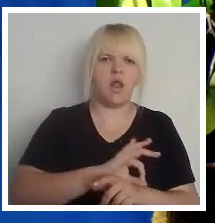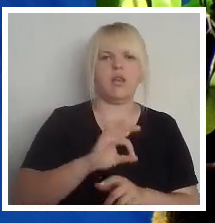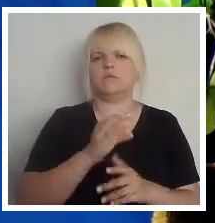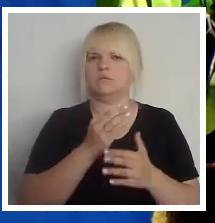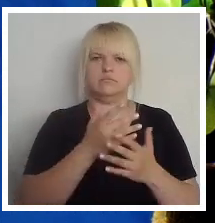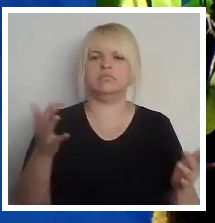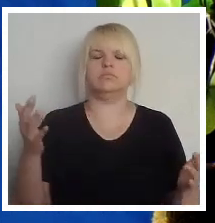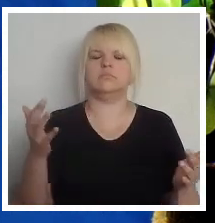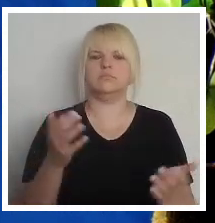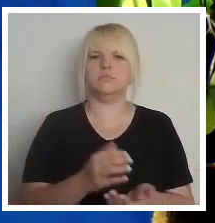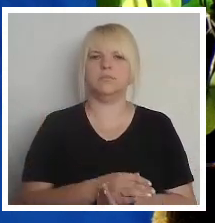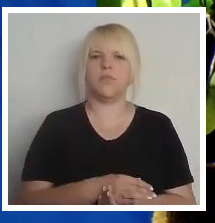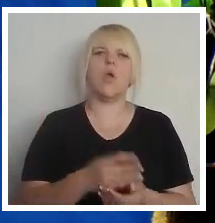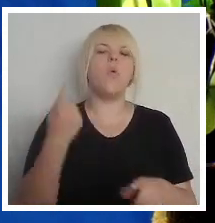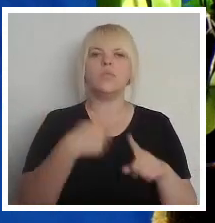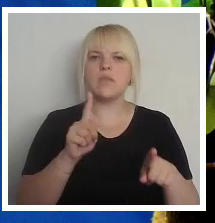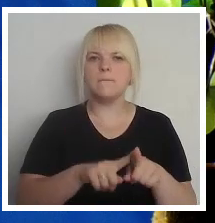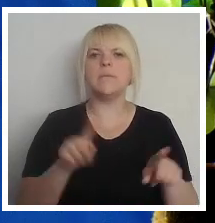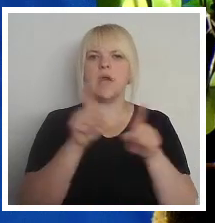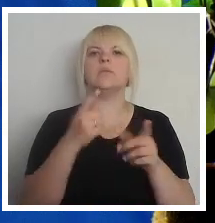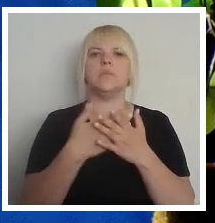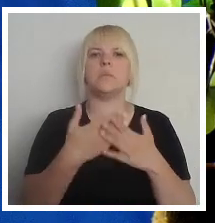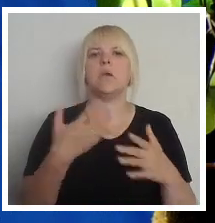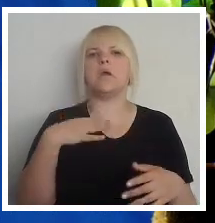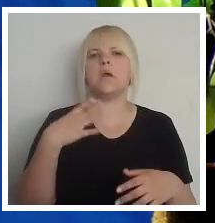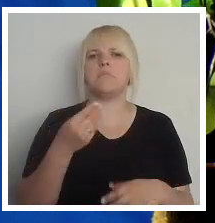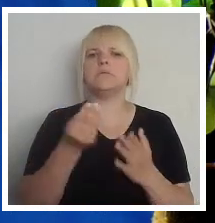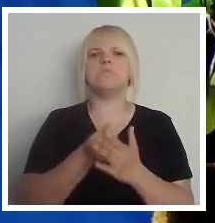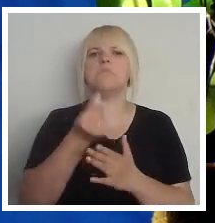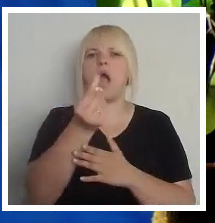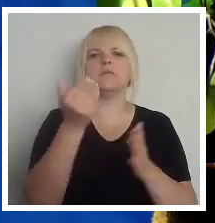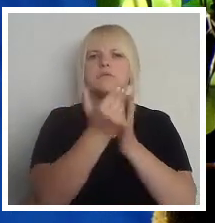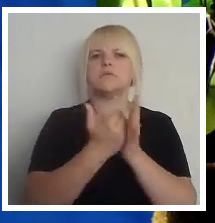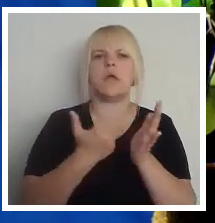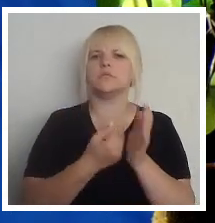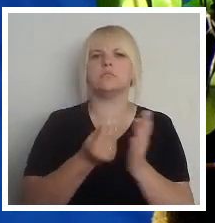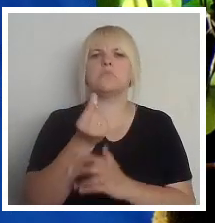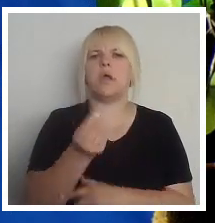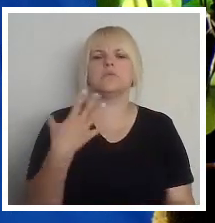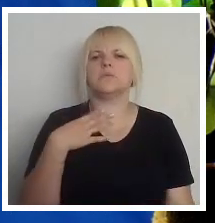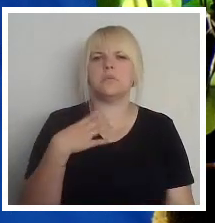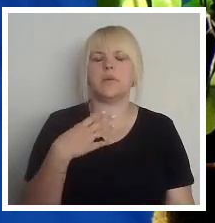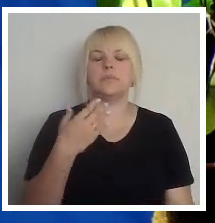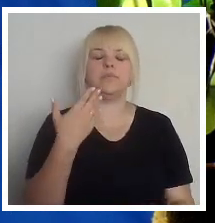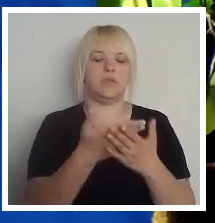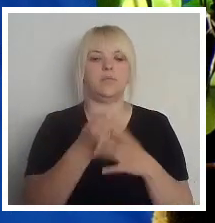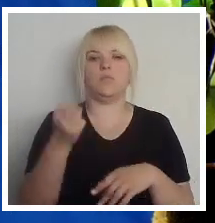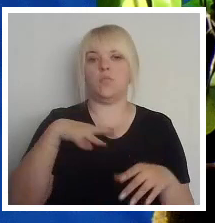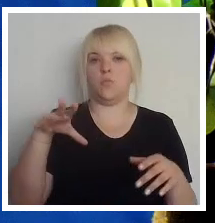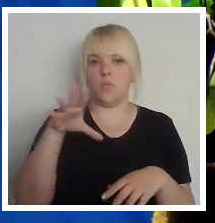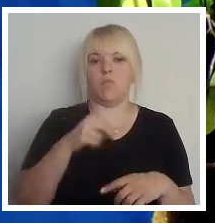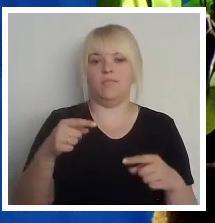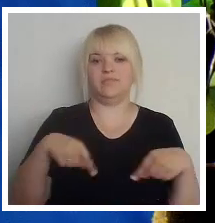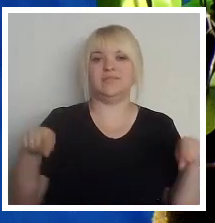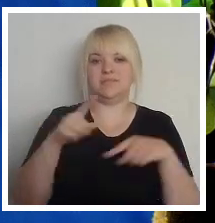tā kā, jā, un arī, nu, kāpēc jāmaksā par maksu saturu? Es domāju, nu, tiksim, mūsu gadījumā visiem, kas mēs taisam